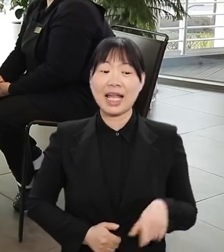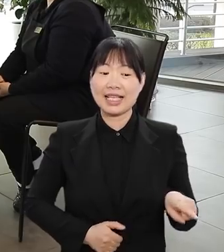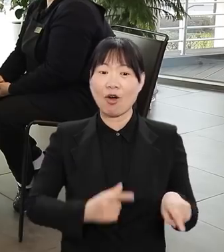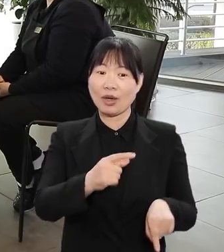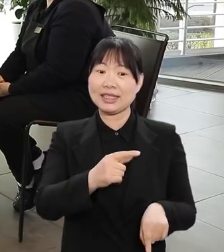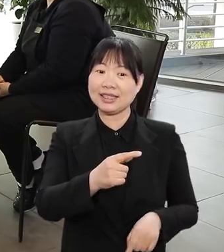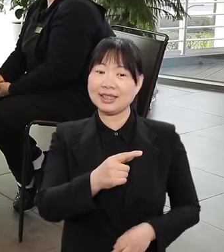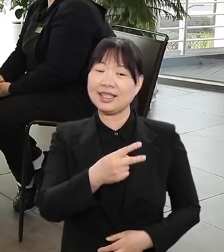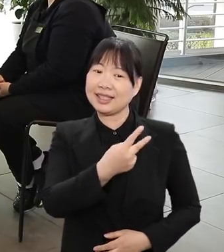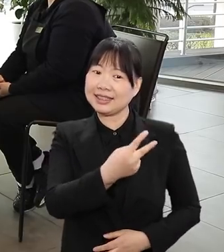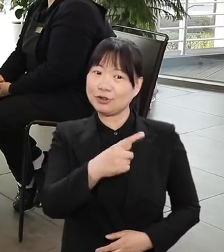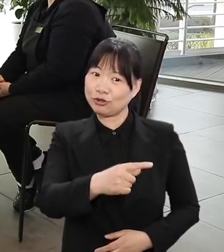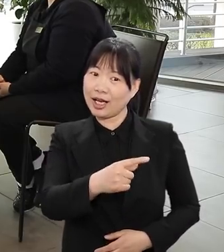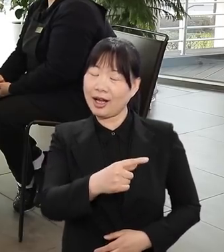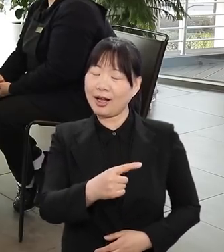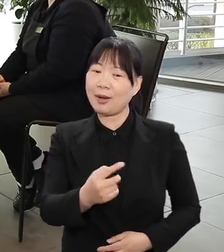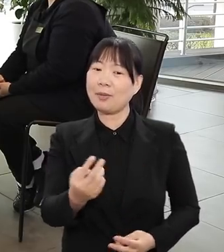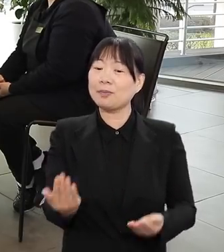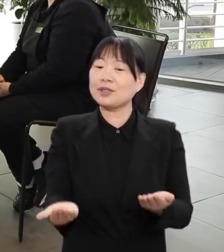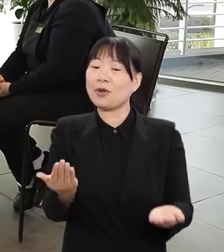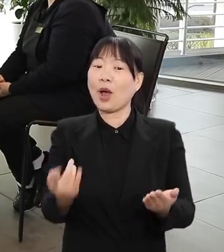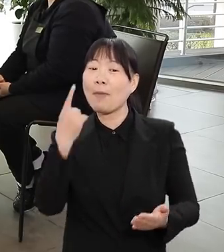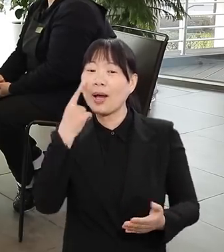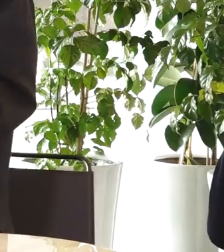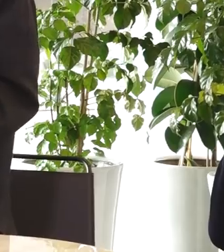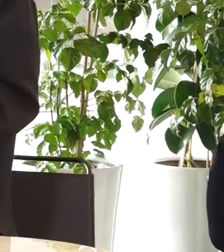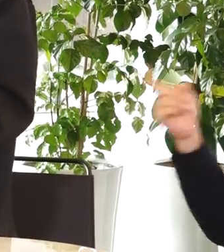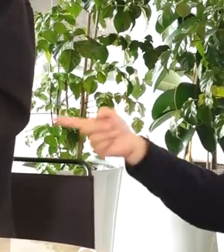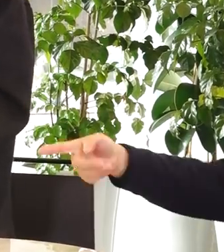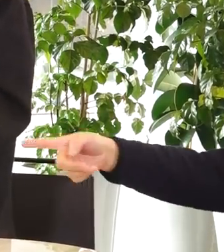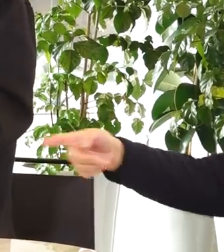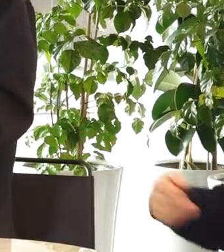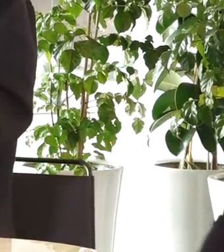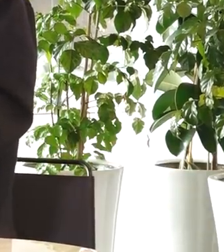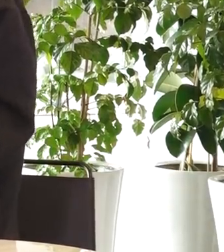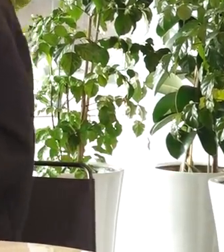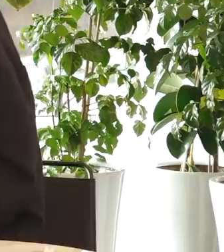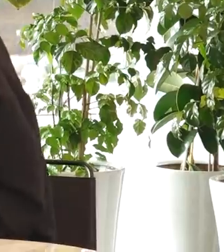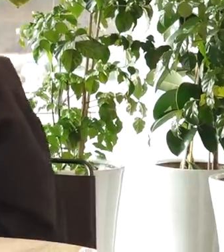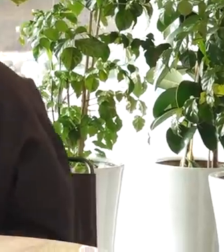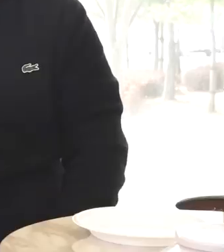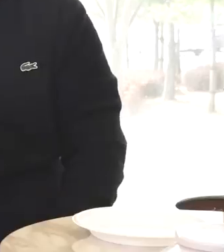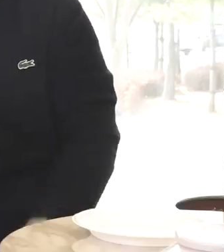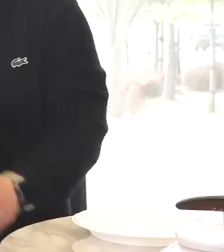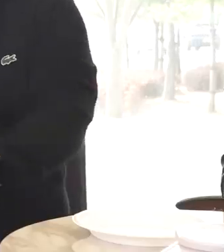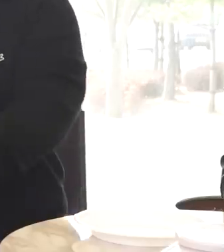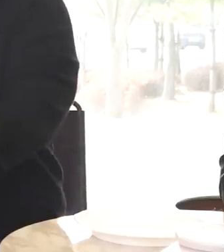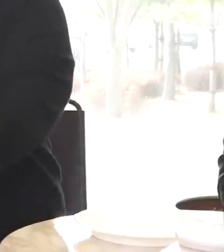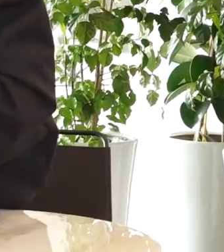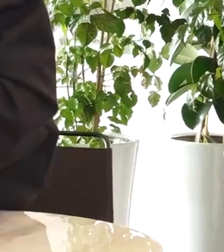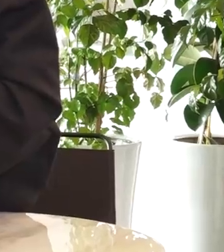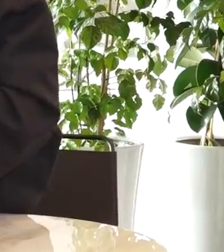그러니까 이게 2g이거든요? 이게 2g인 한 비교해보세요. 거짓말 더 부었다고.